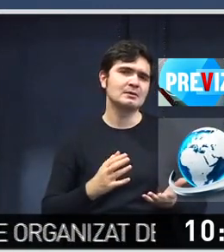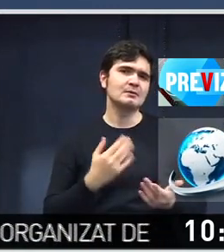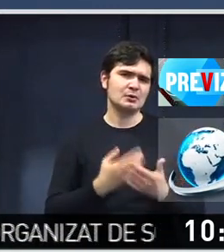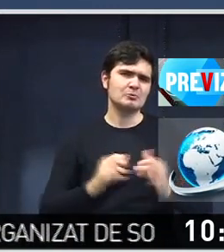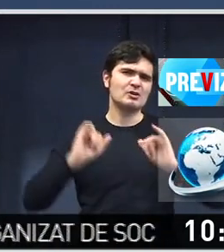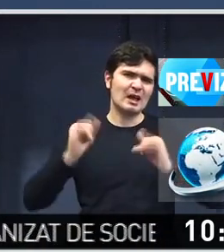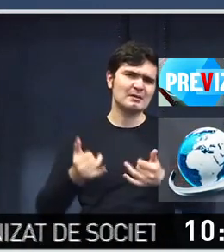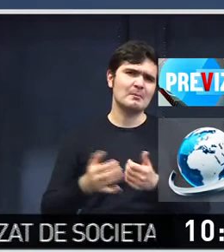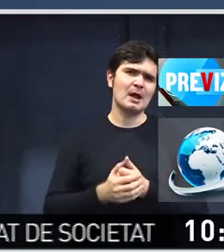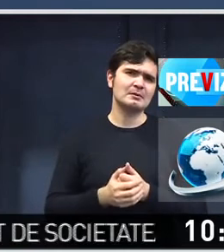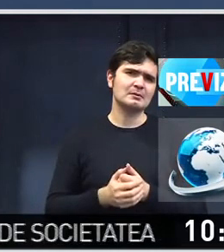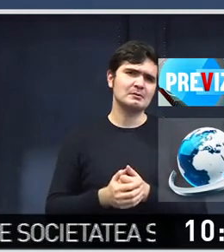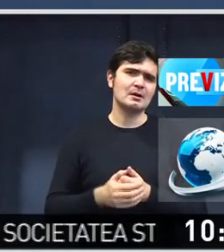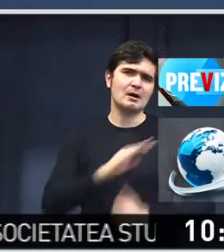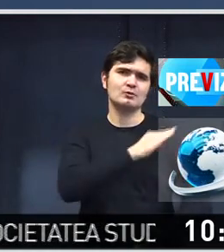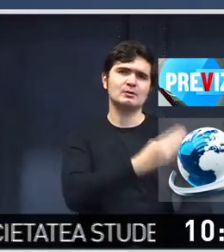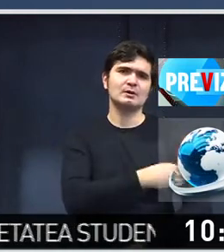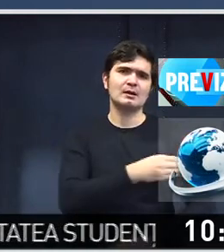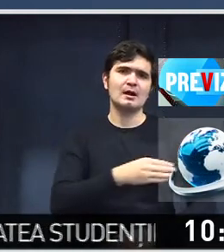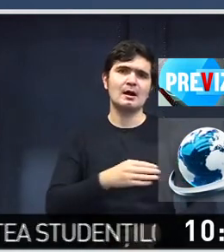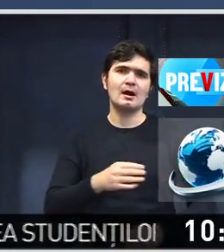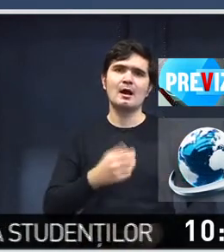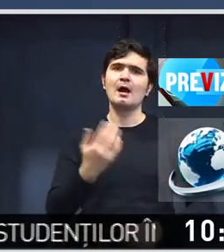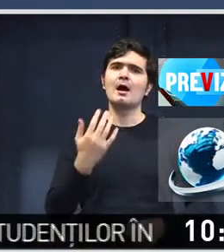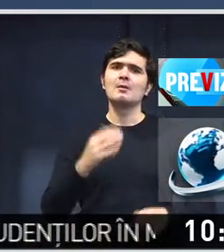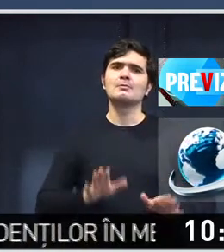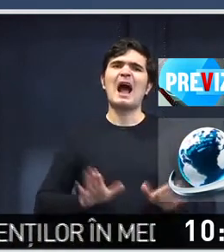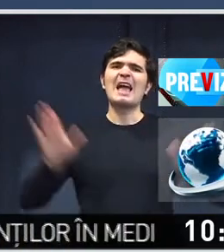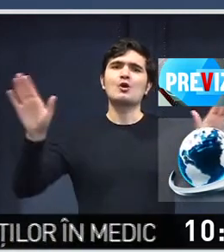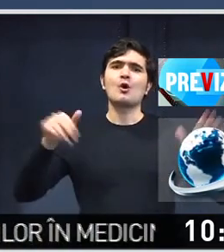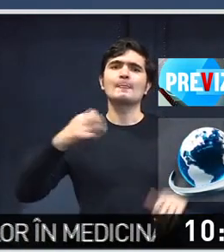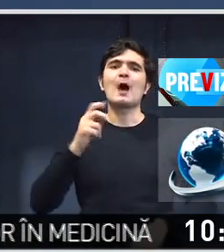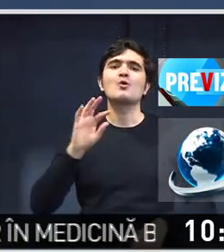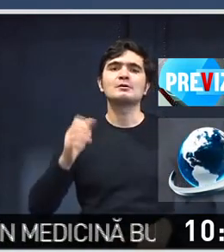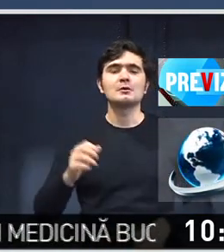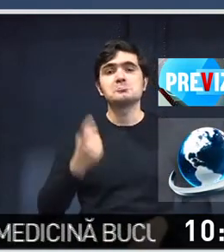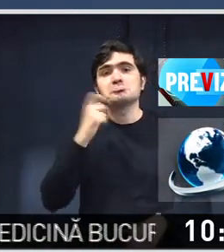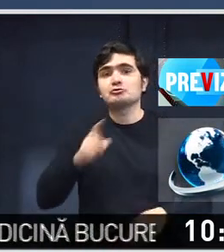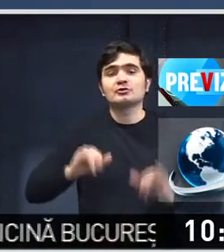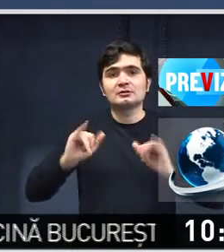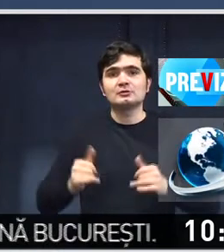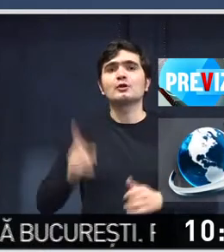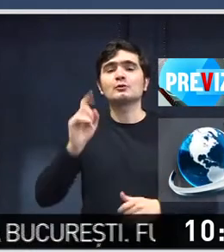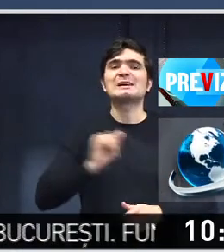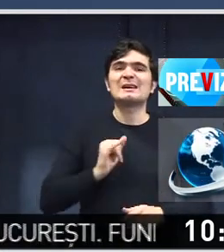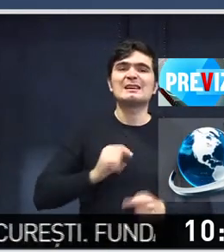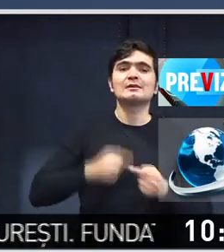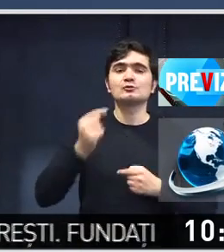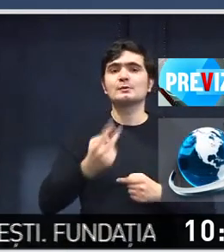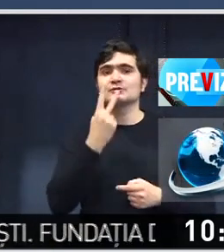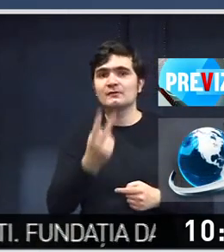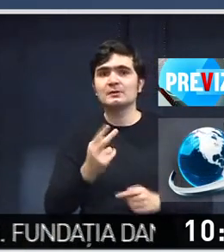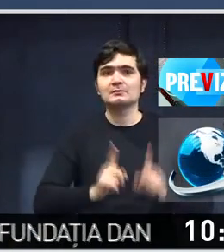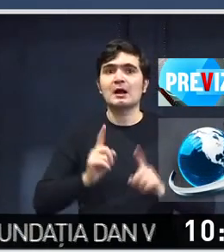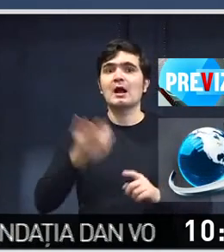ce s-a întâmplat la Autoritatea Aeronautică? Nu știu, această situație o să mă interesez și o să vă răspund după ce vreau să văd datele, vreau să văd cât era salariul înainte,